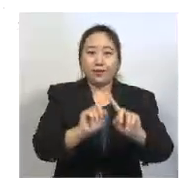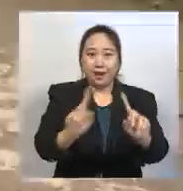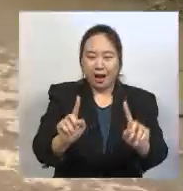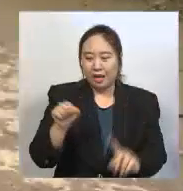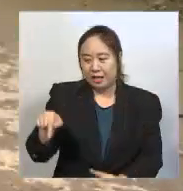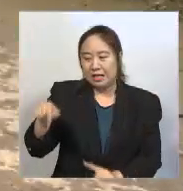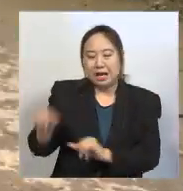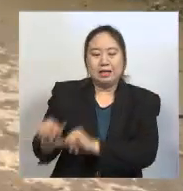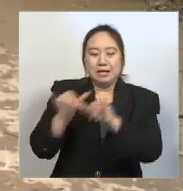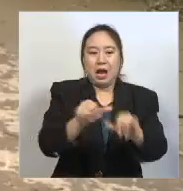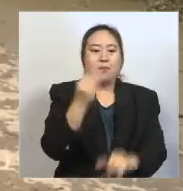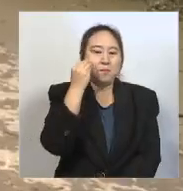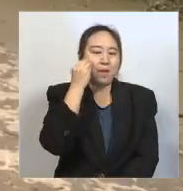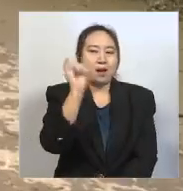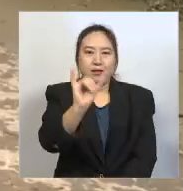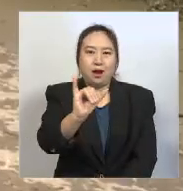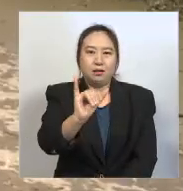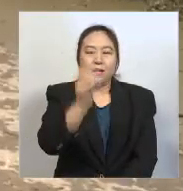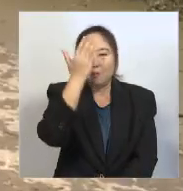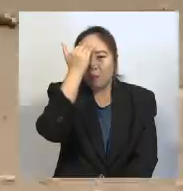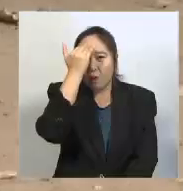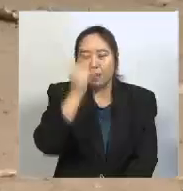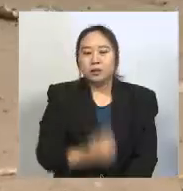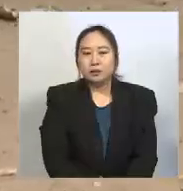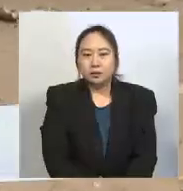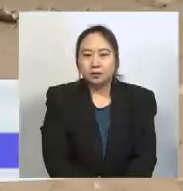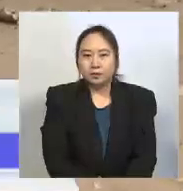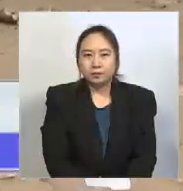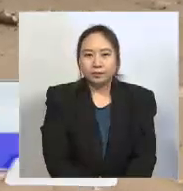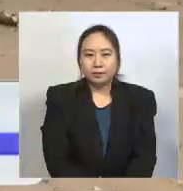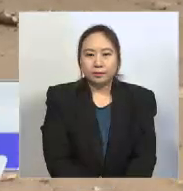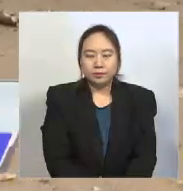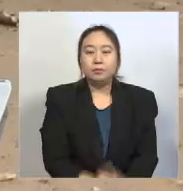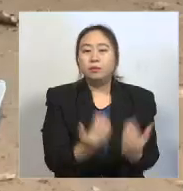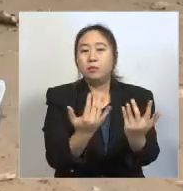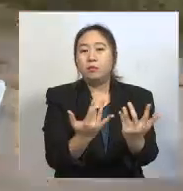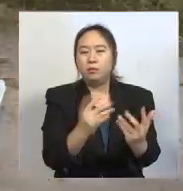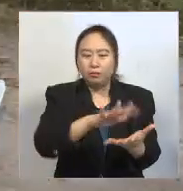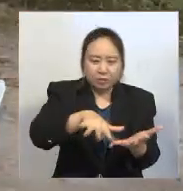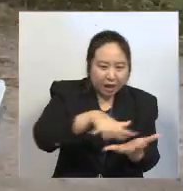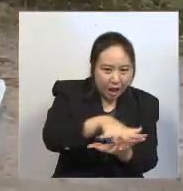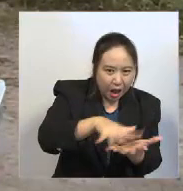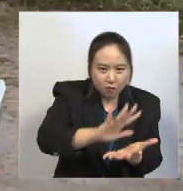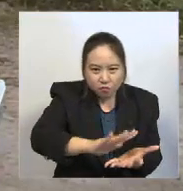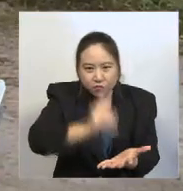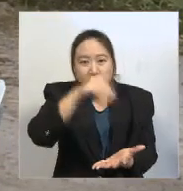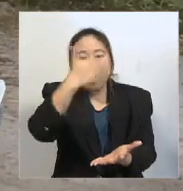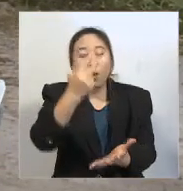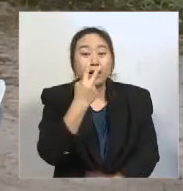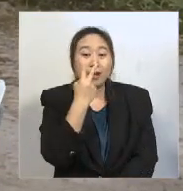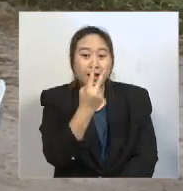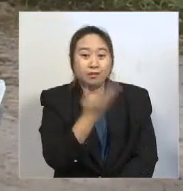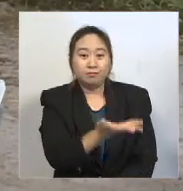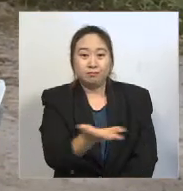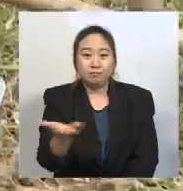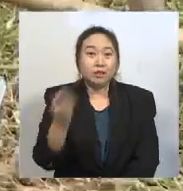ไม่อพยพย้ายเข้าไปเพราะว่าอยู่ที่การฟื้นฟูนะคะซึ่งสภาพบ้านอย่างที่คุณผู้ชมเห็นนี้นะคะ